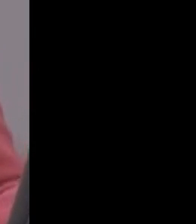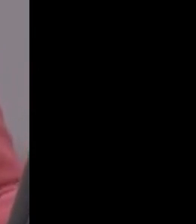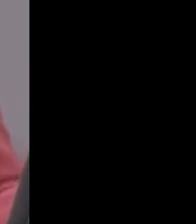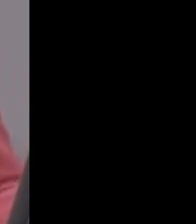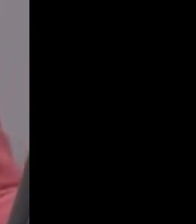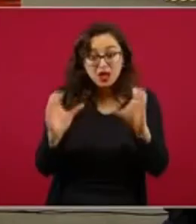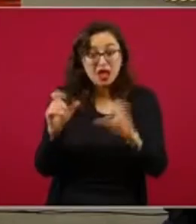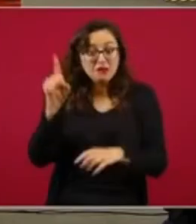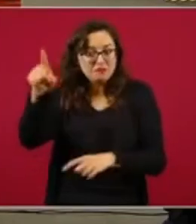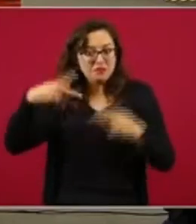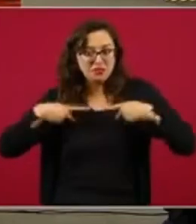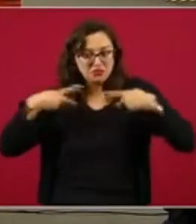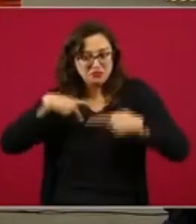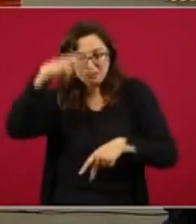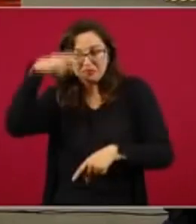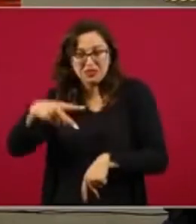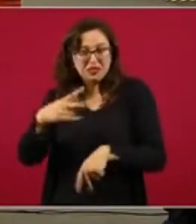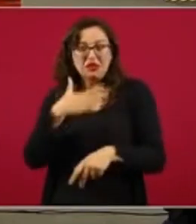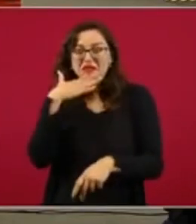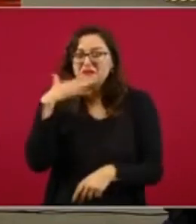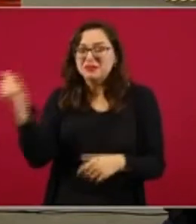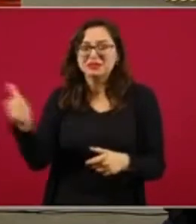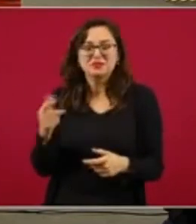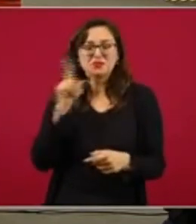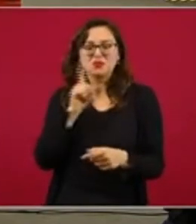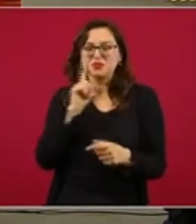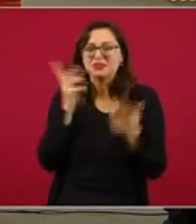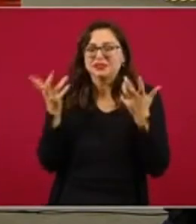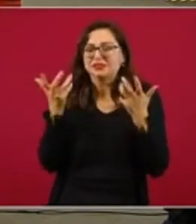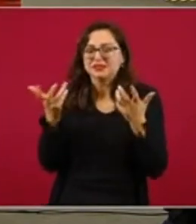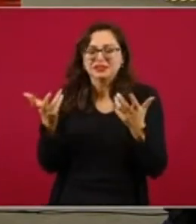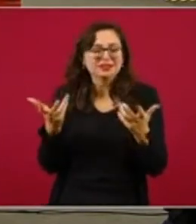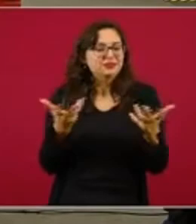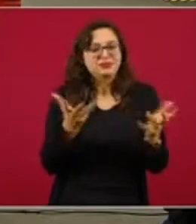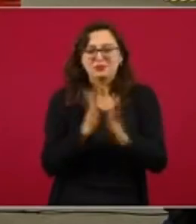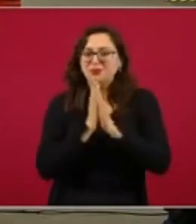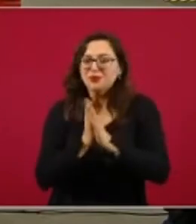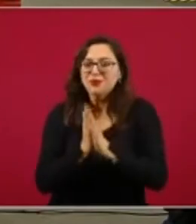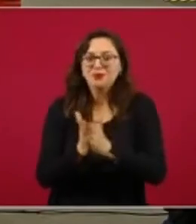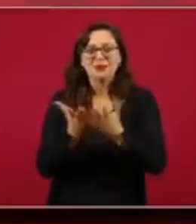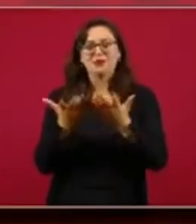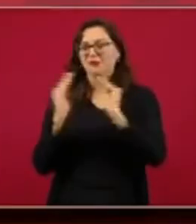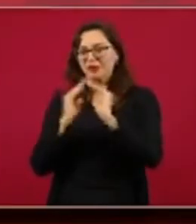haben. Das sollten wir nicht. Y casi en llanto decía, por favor,